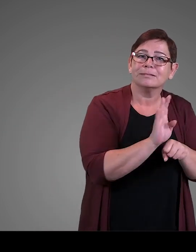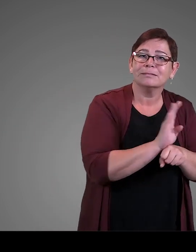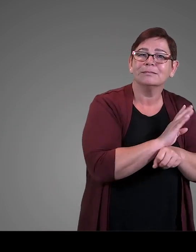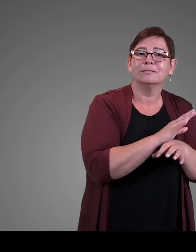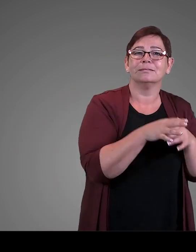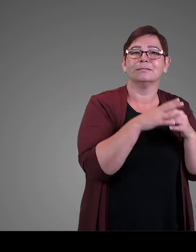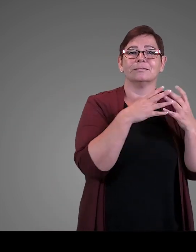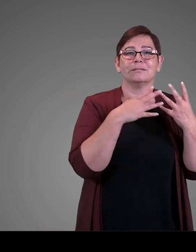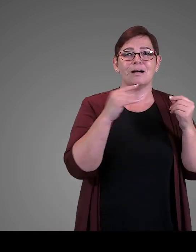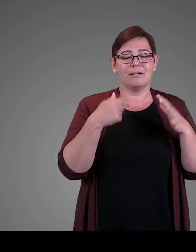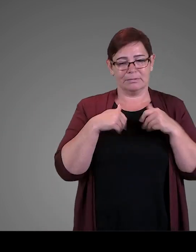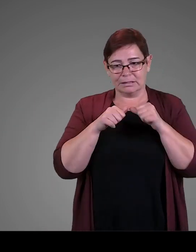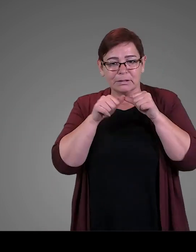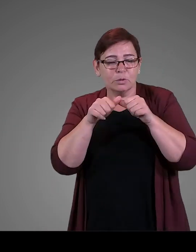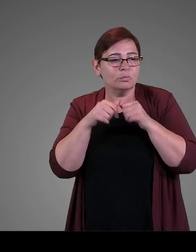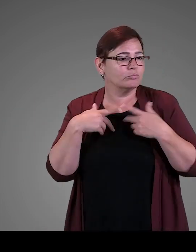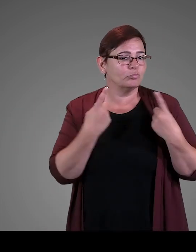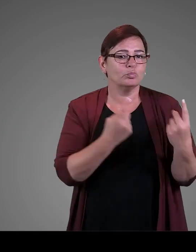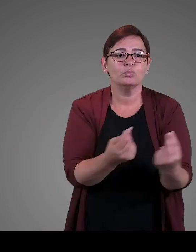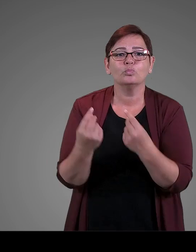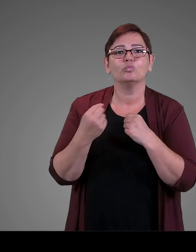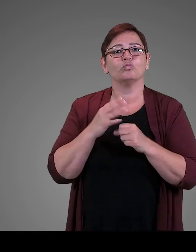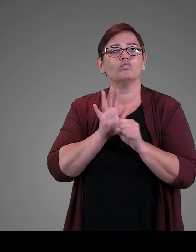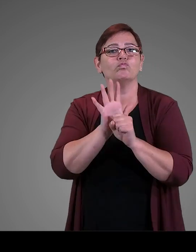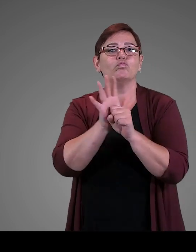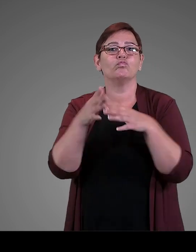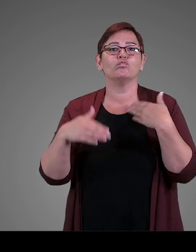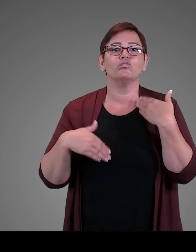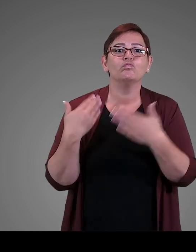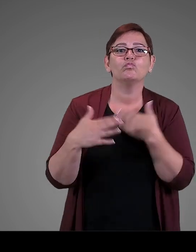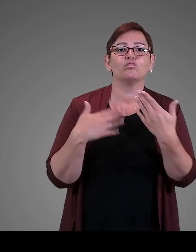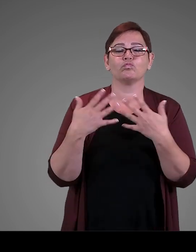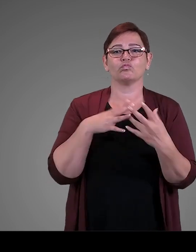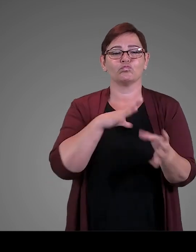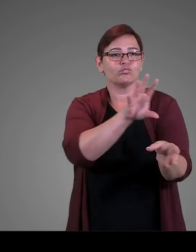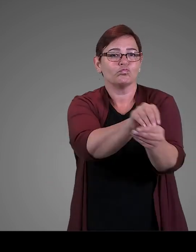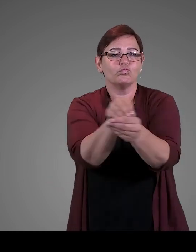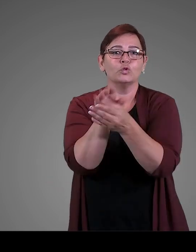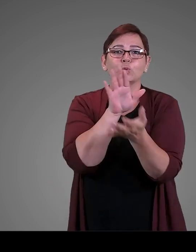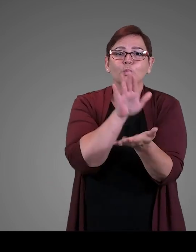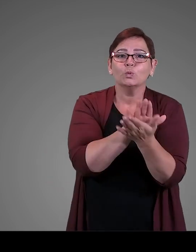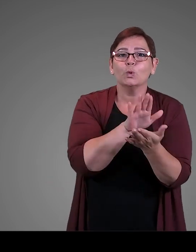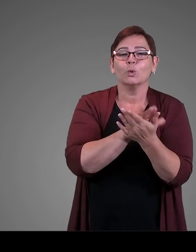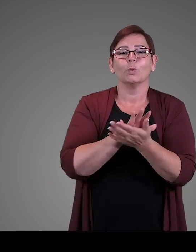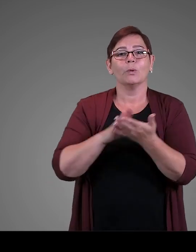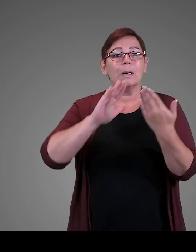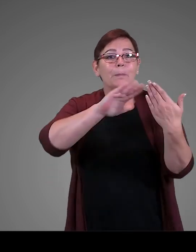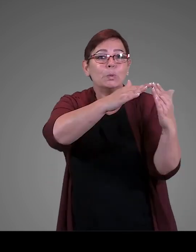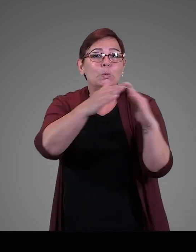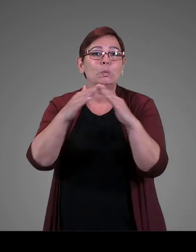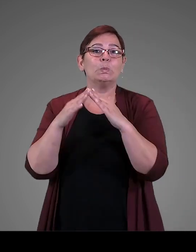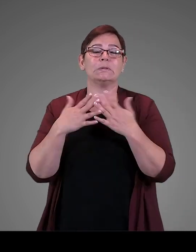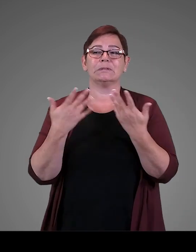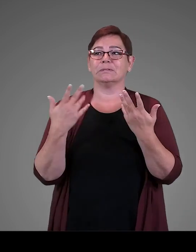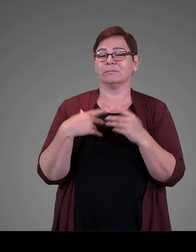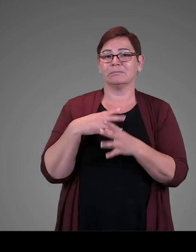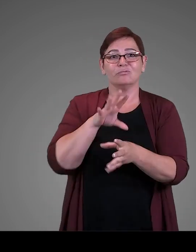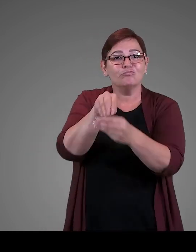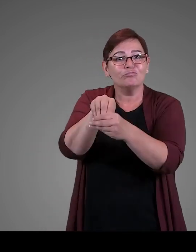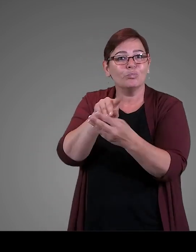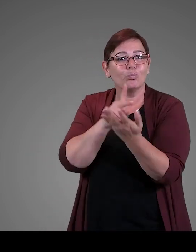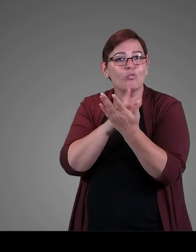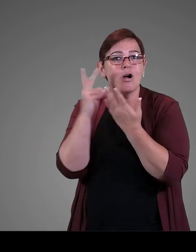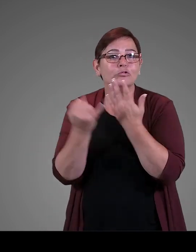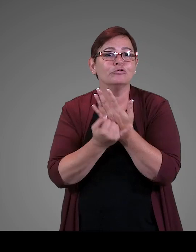pouvoir avoir du temps aussi pour ma pratique personnelle, mais aussi de pouvoir continuer à à être dans les écoles, être dans